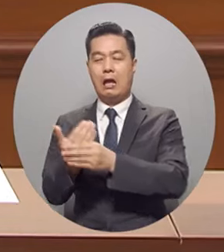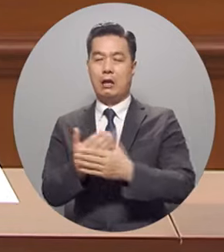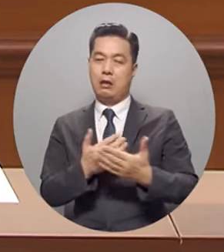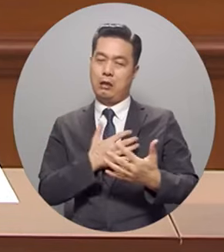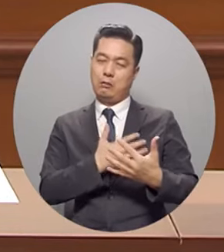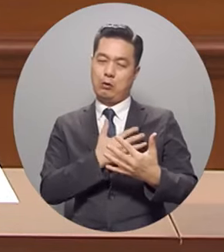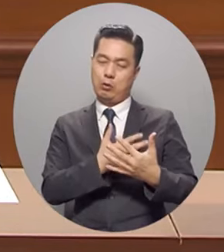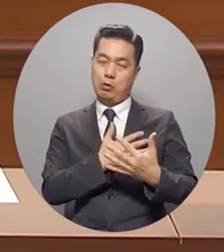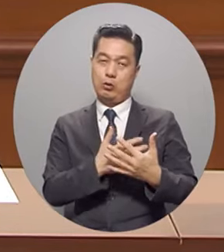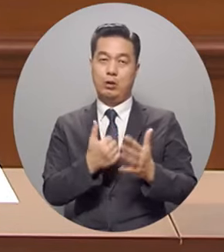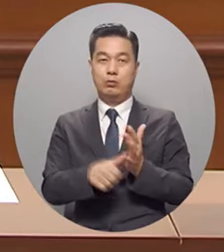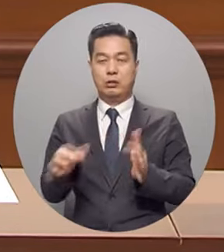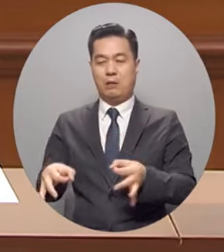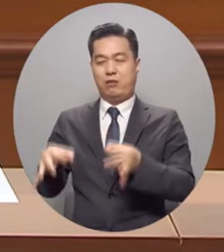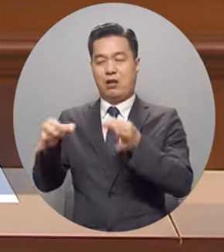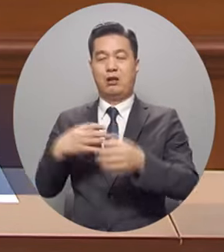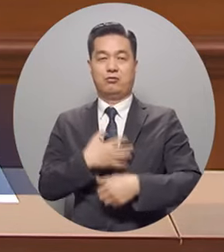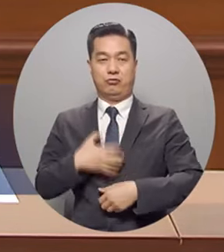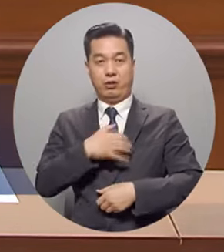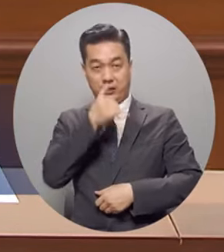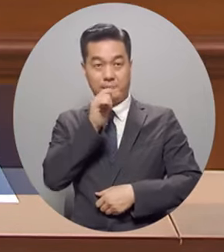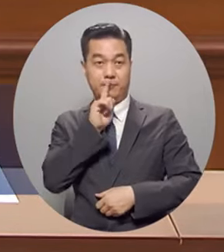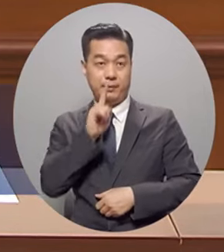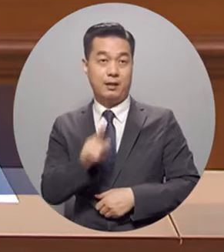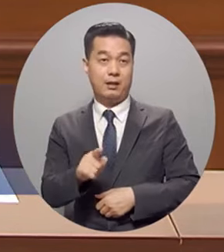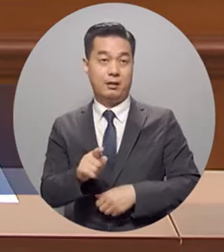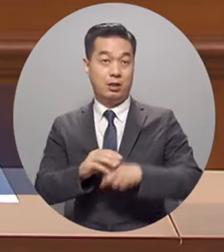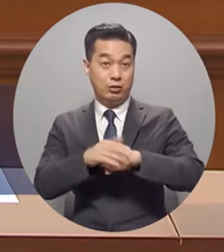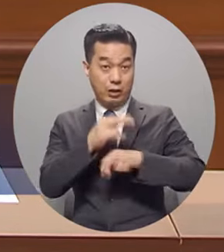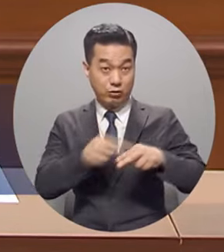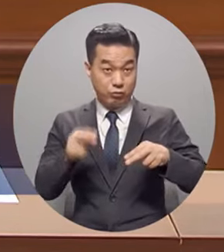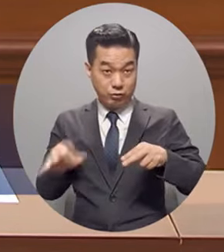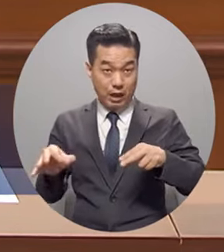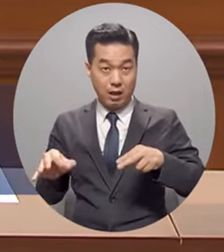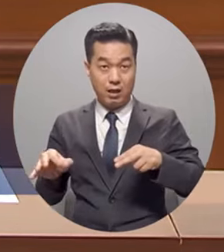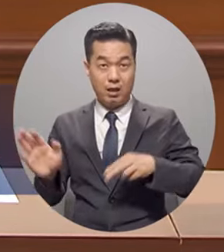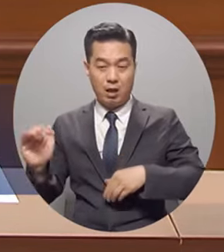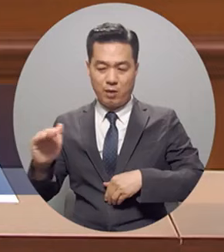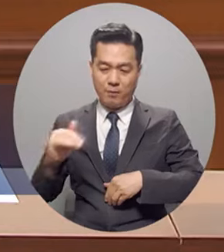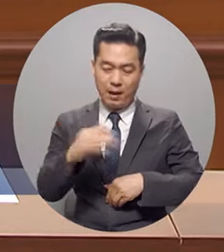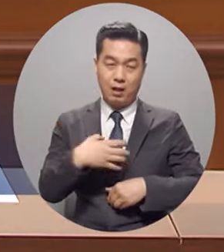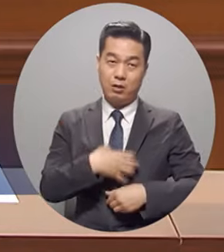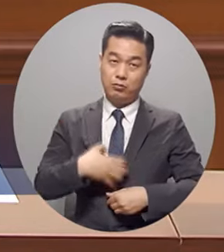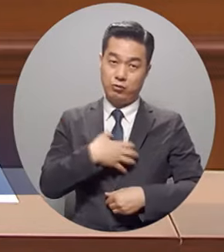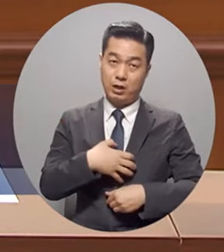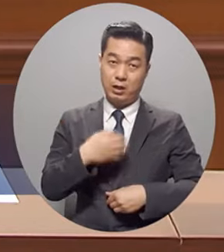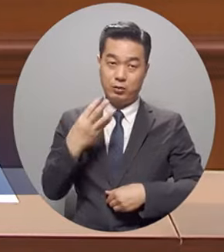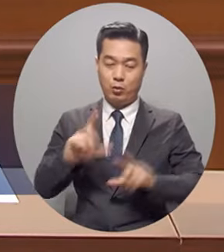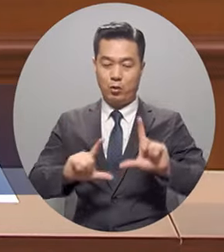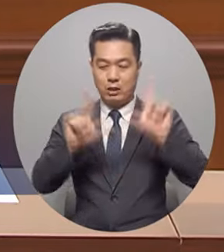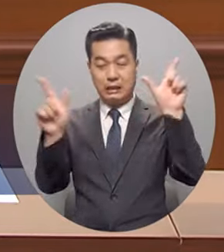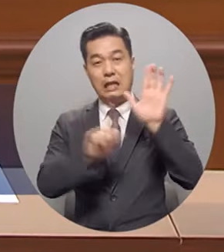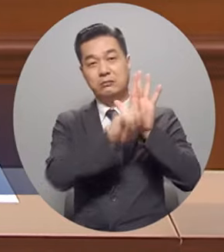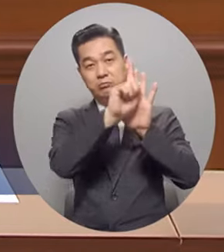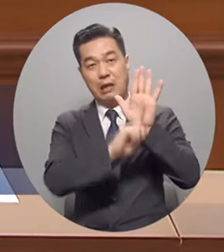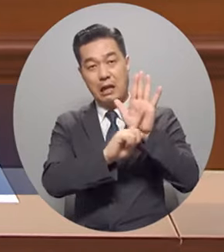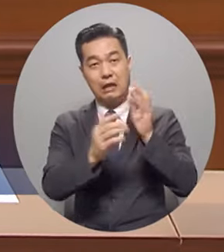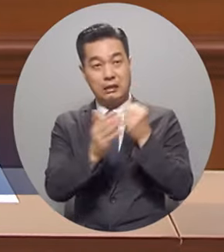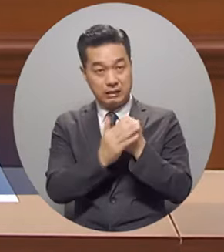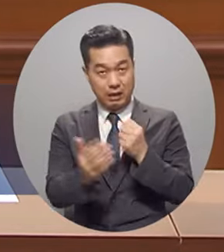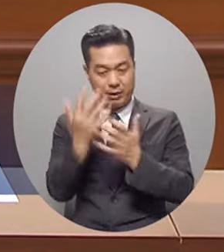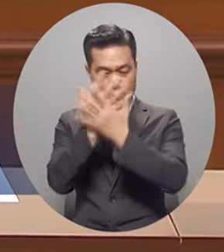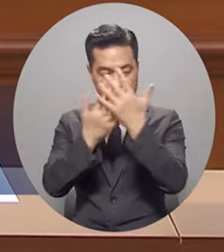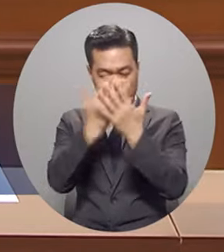있다고 밝혔습니다. 국제유가 변동성 확대, 이상기후에 따른 농산물 가격 상승 등 불확실성이